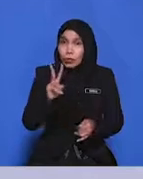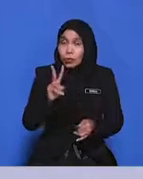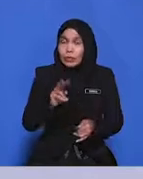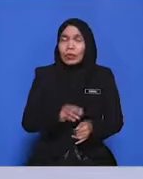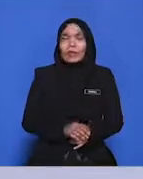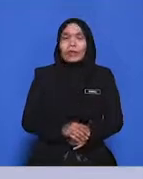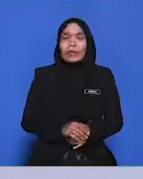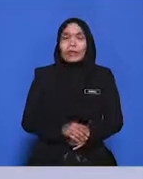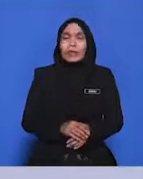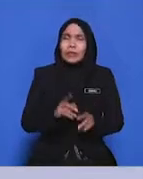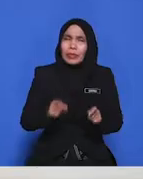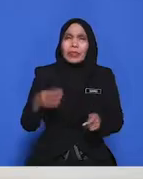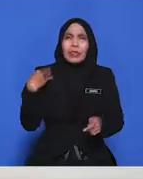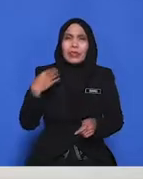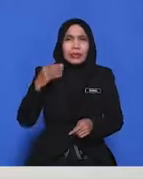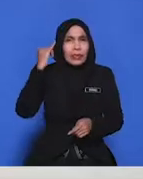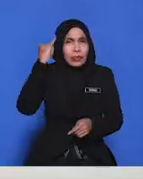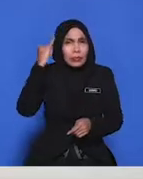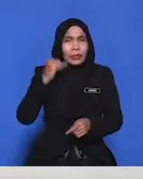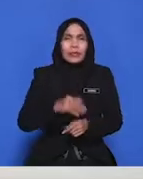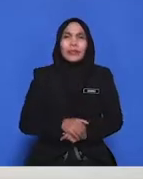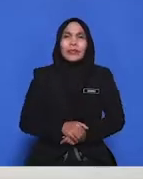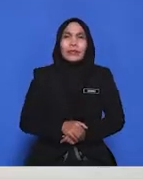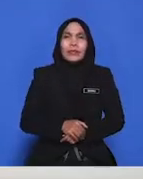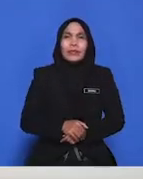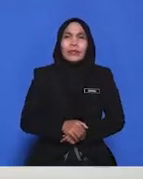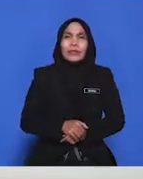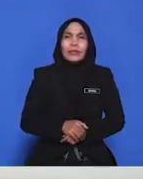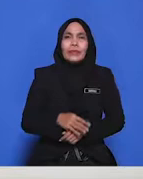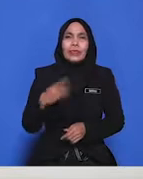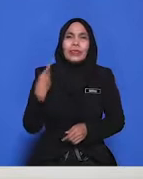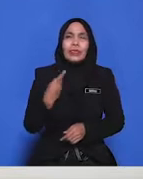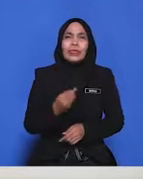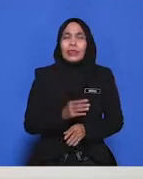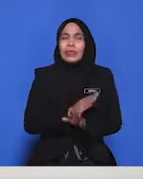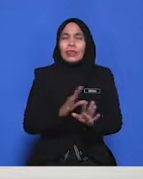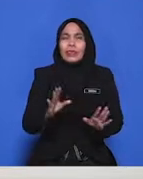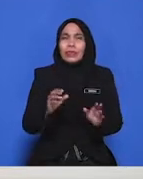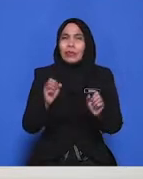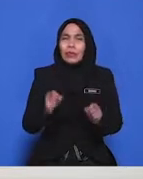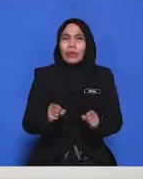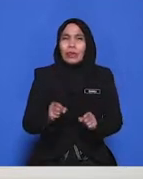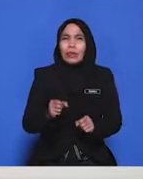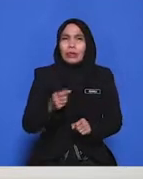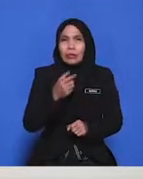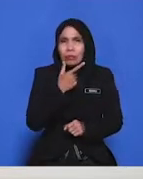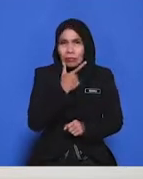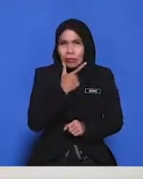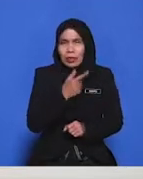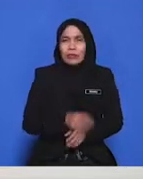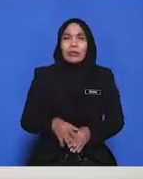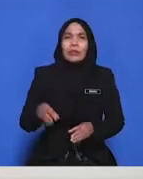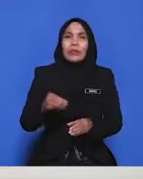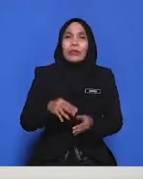dia berilmu. Oleh itu, kita tidak boleh berputus asa dalam menuntut ilmu